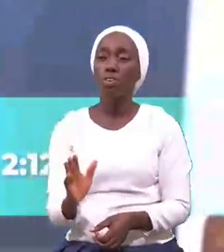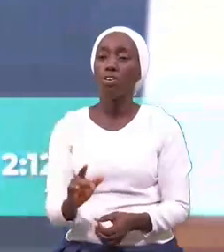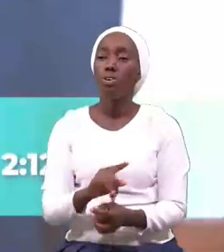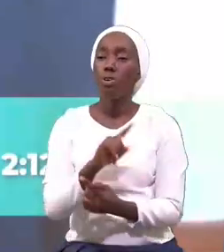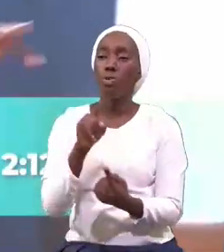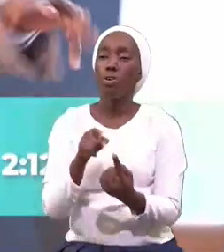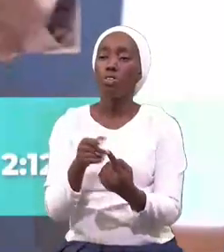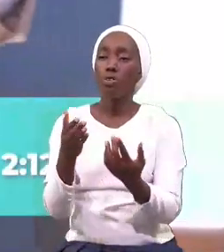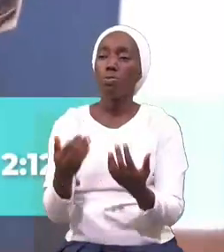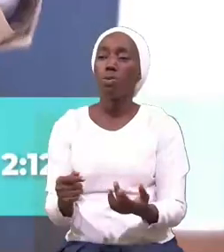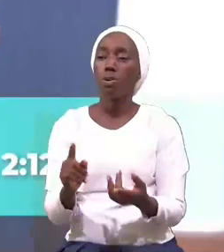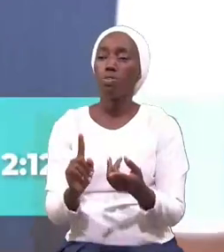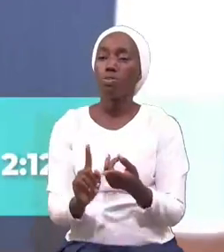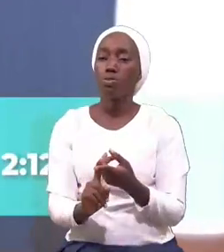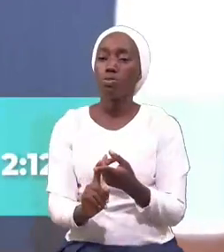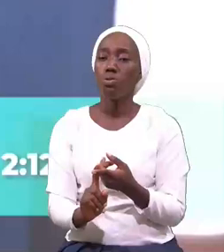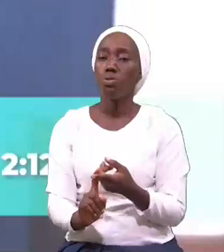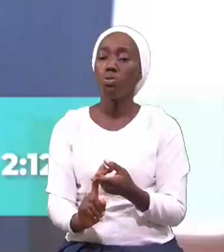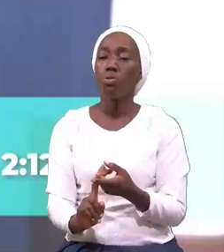Maintenant, quand tu veux prêcher,